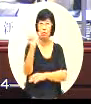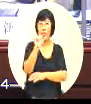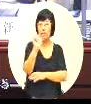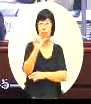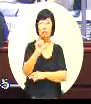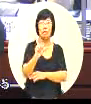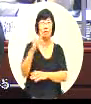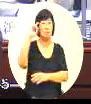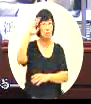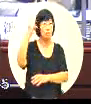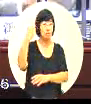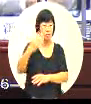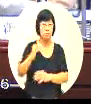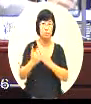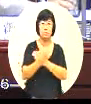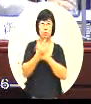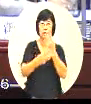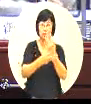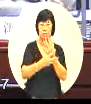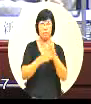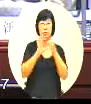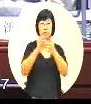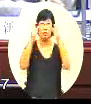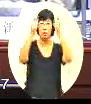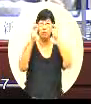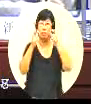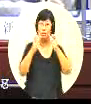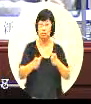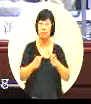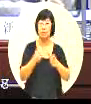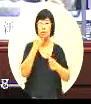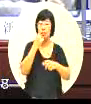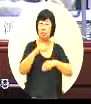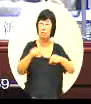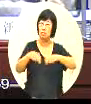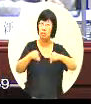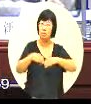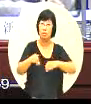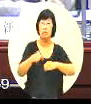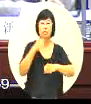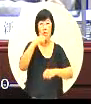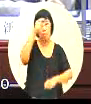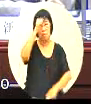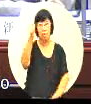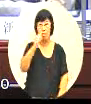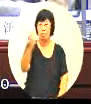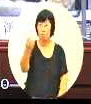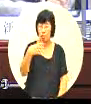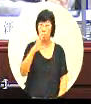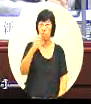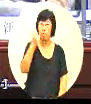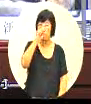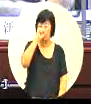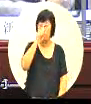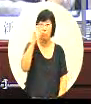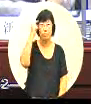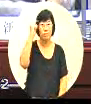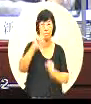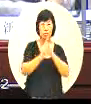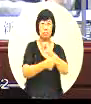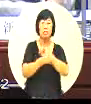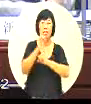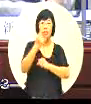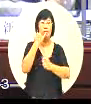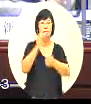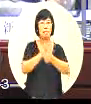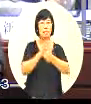业对于高雄港的规划，那我觉得黄议员的很多好的意见，我认为为了经济的